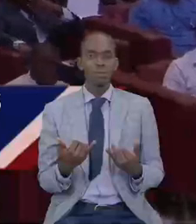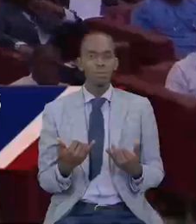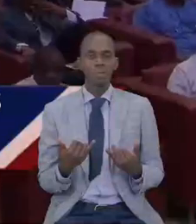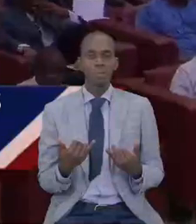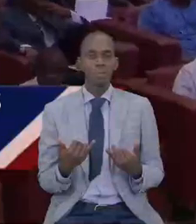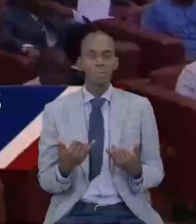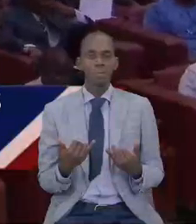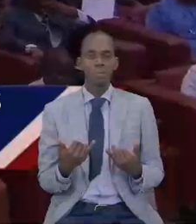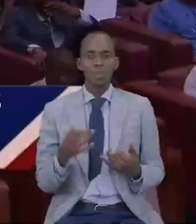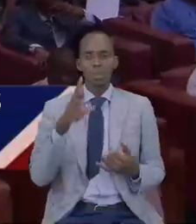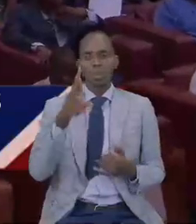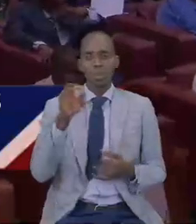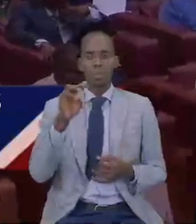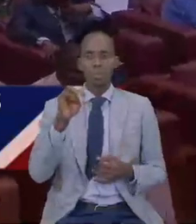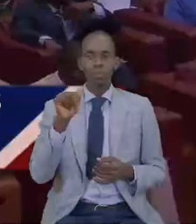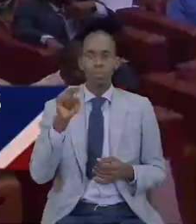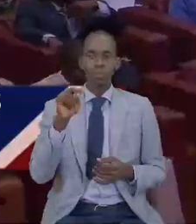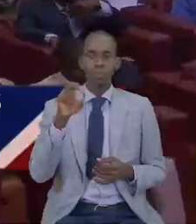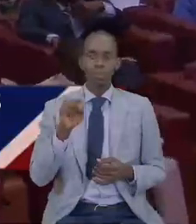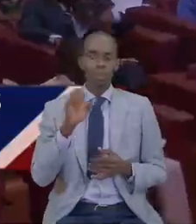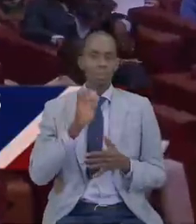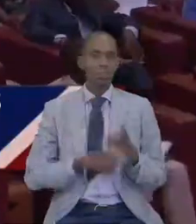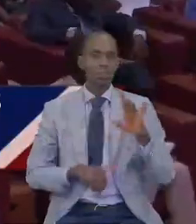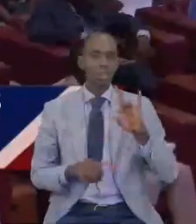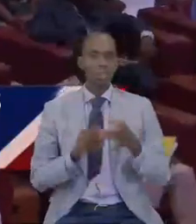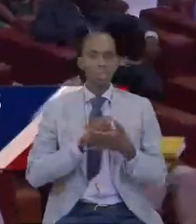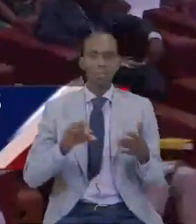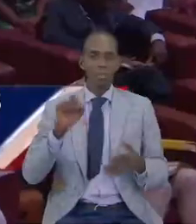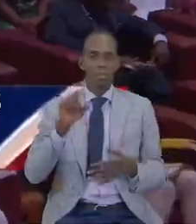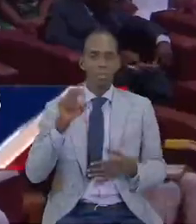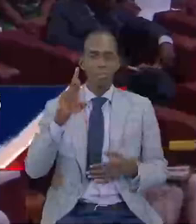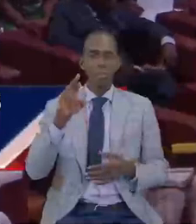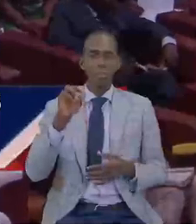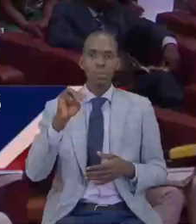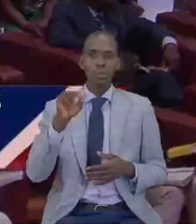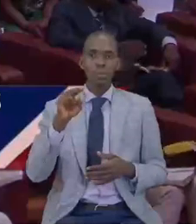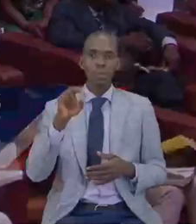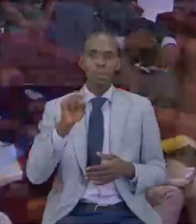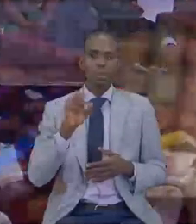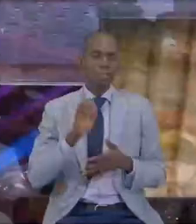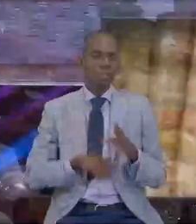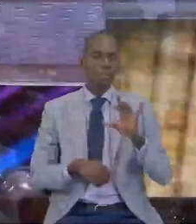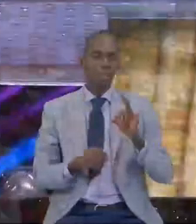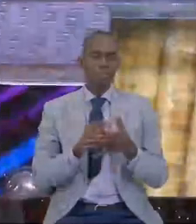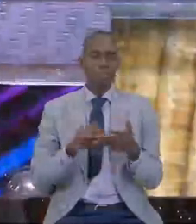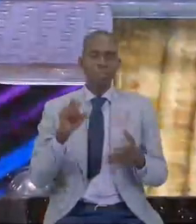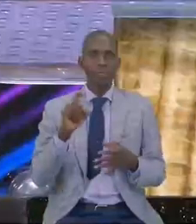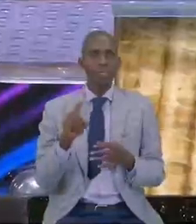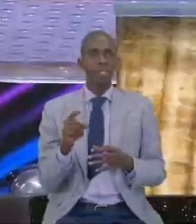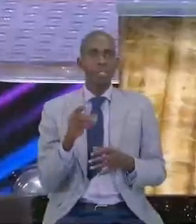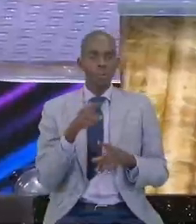Venons maintenant en Romains chapitre 8, verset 11. Romains 8, 11. Romains